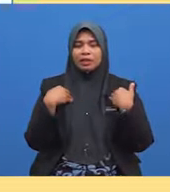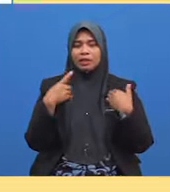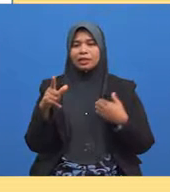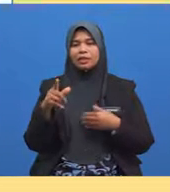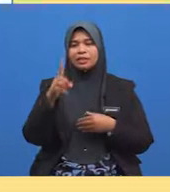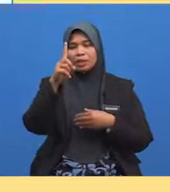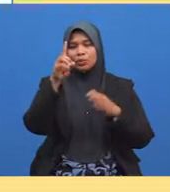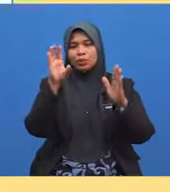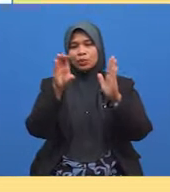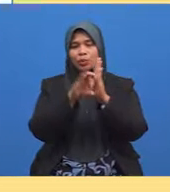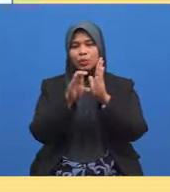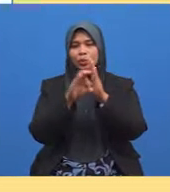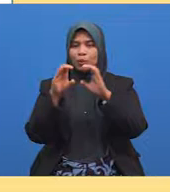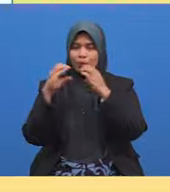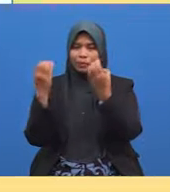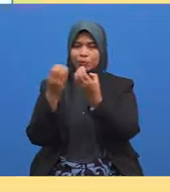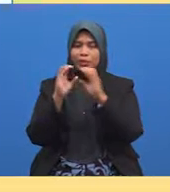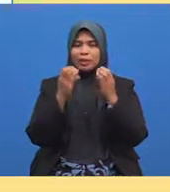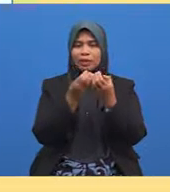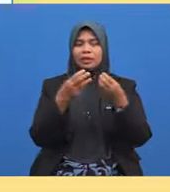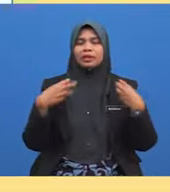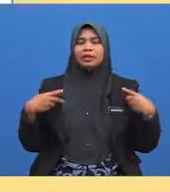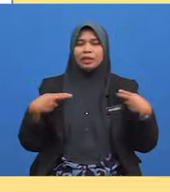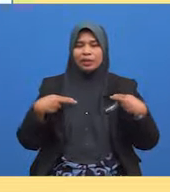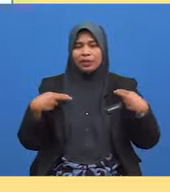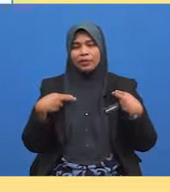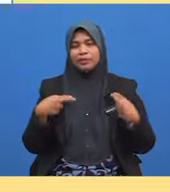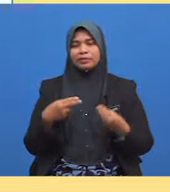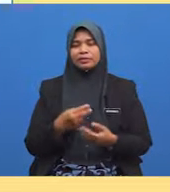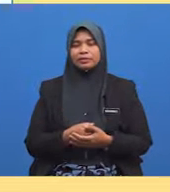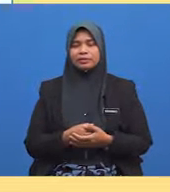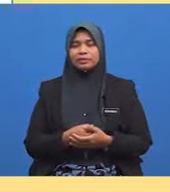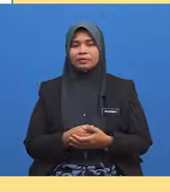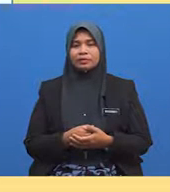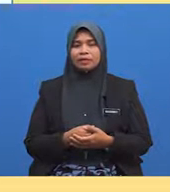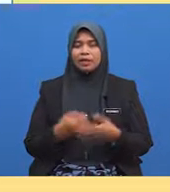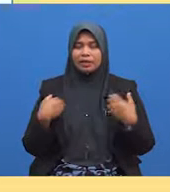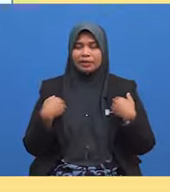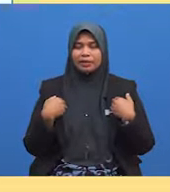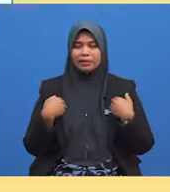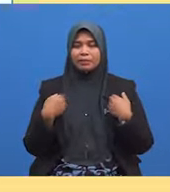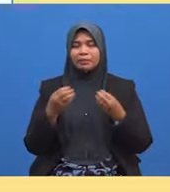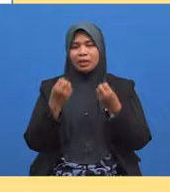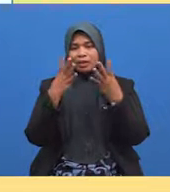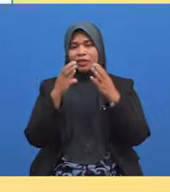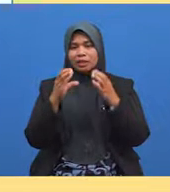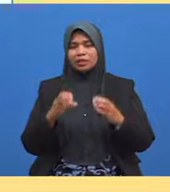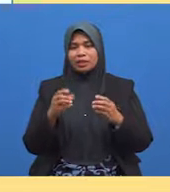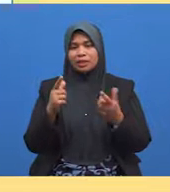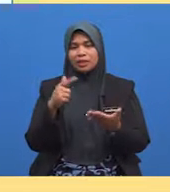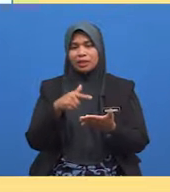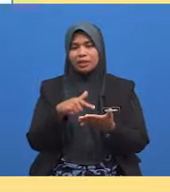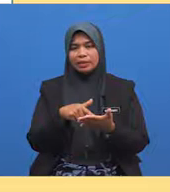satu contoh pengelasan haiwan invertebrata. Terdapat banyak cara lagi kita boleh kelaskan